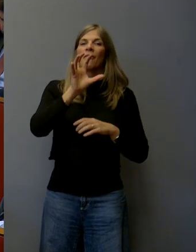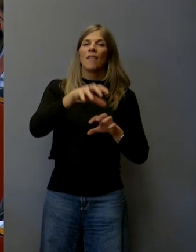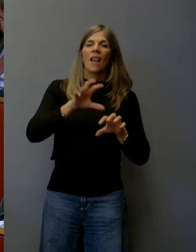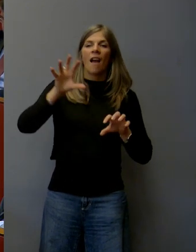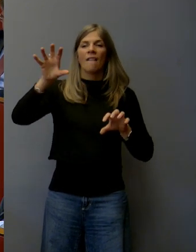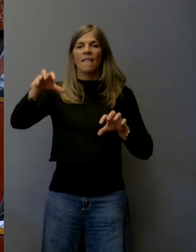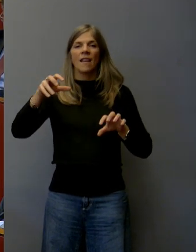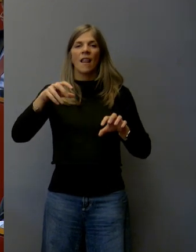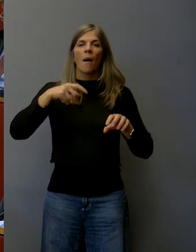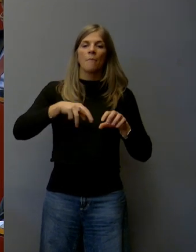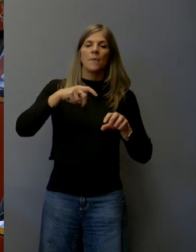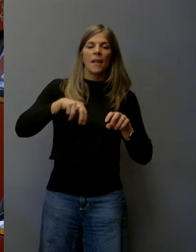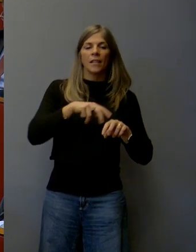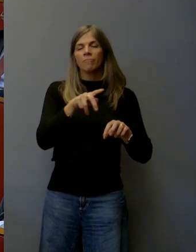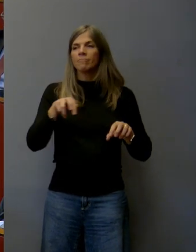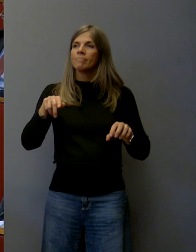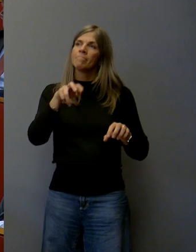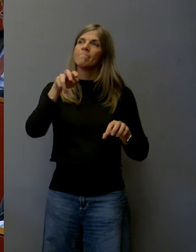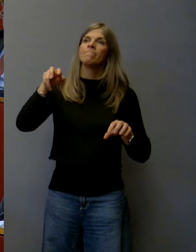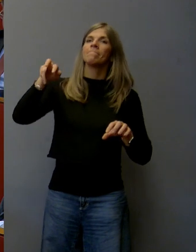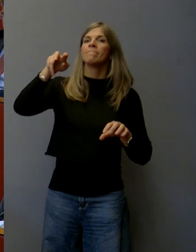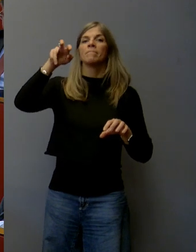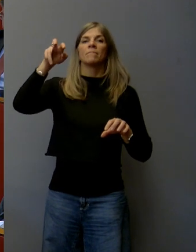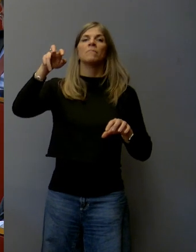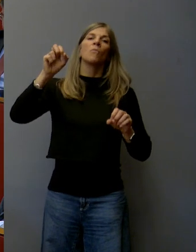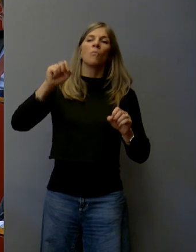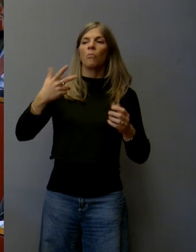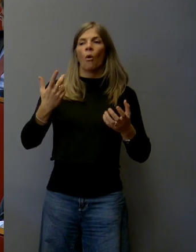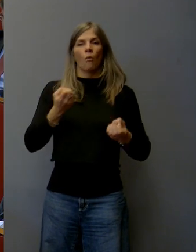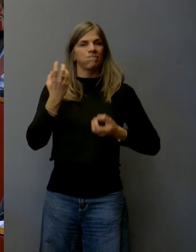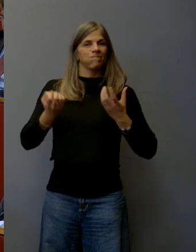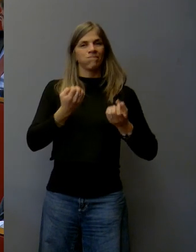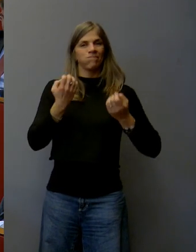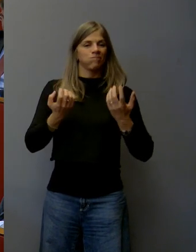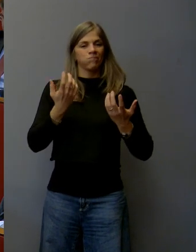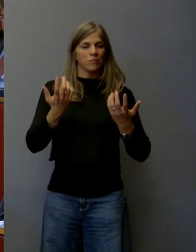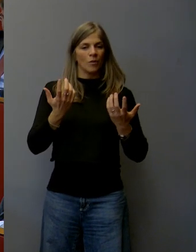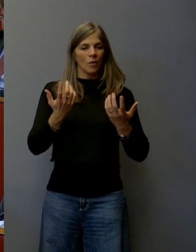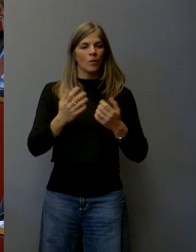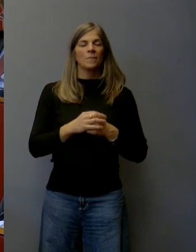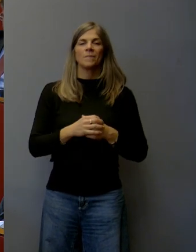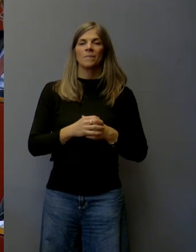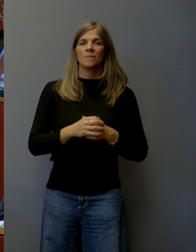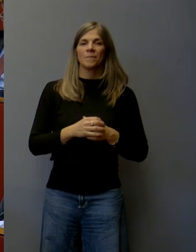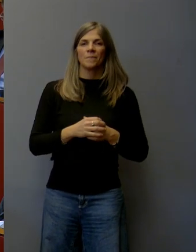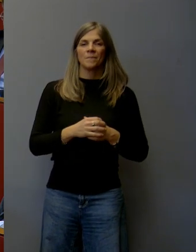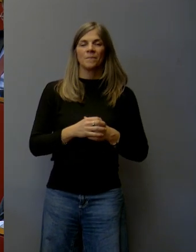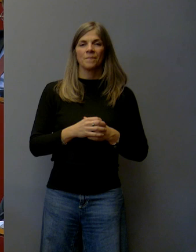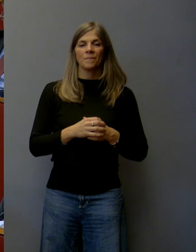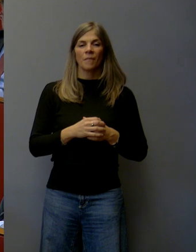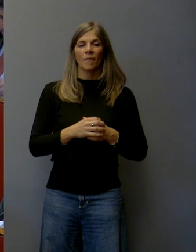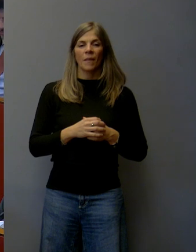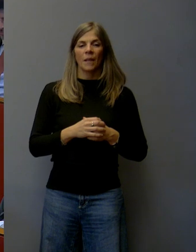le persone dal basso all'alto potrebbe portare un po' di animazione dentro le ville e i parti e sono invece